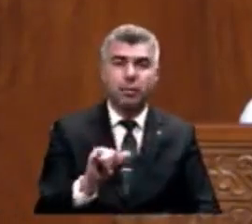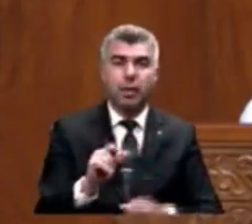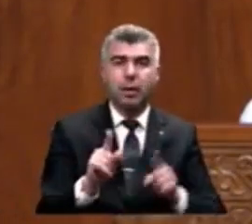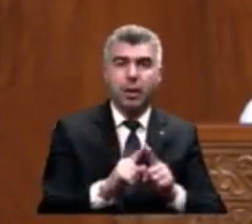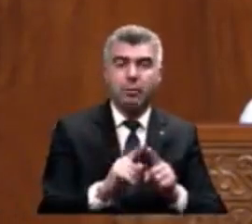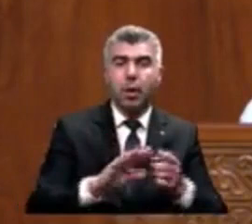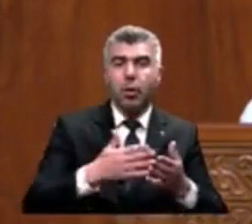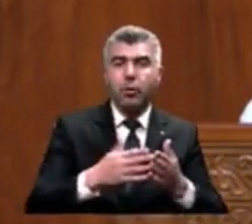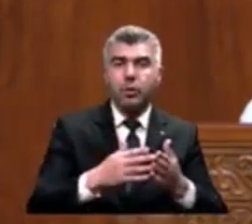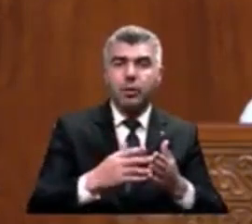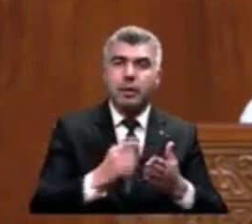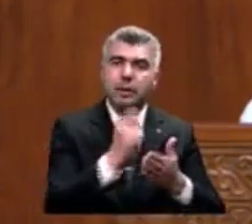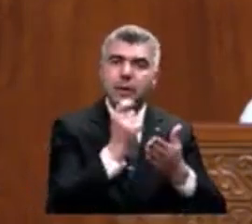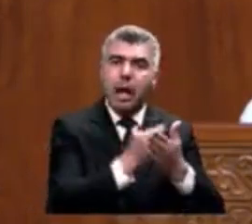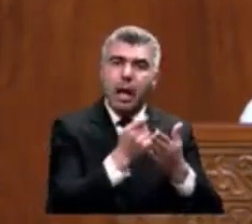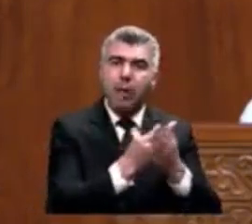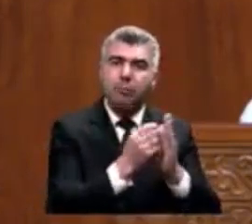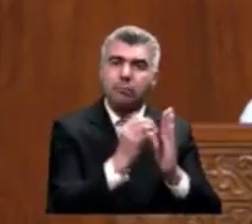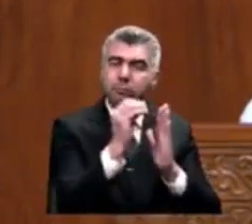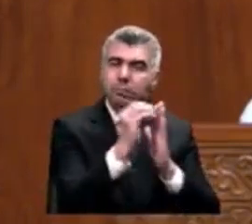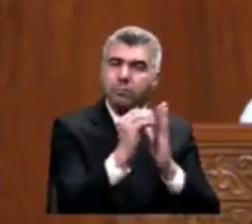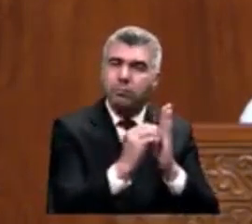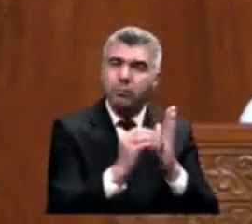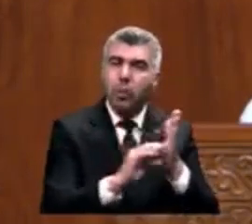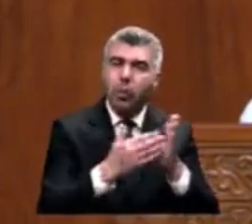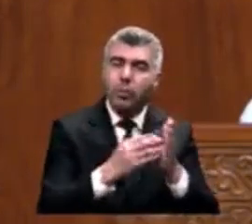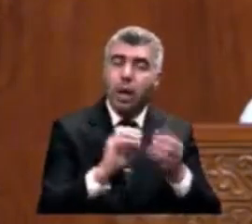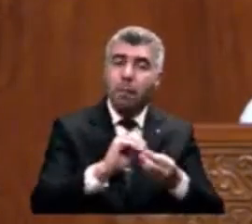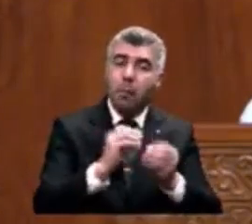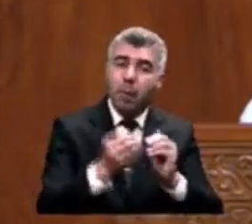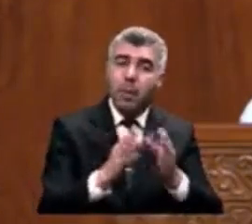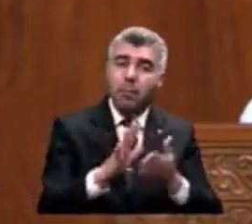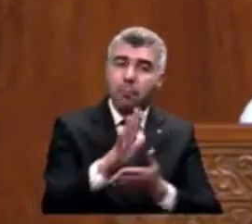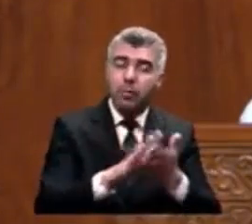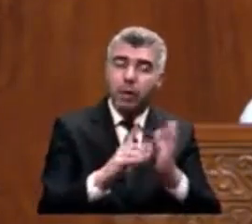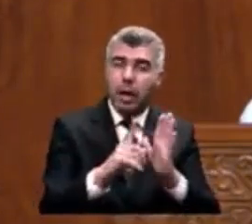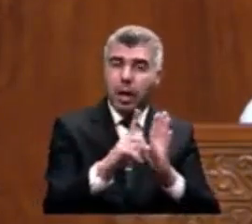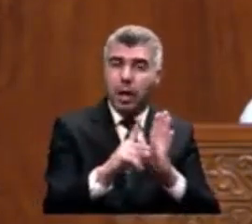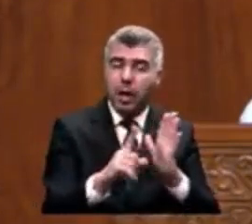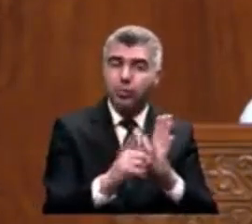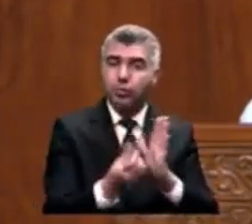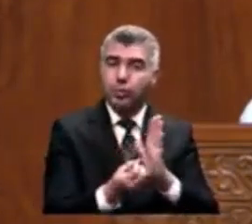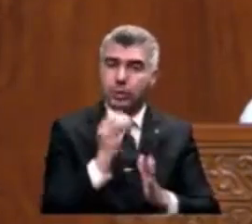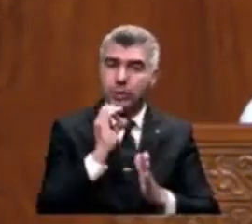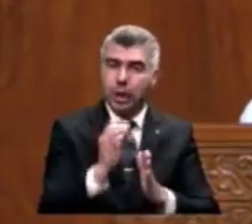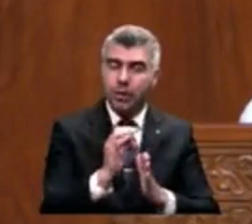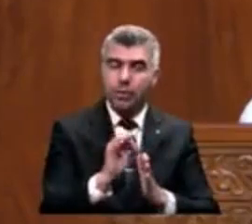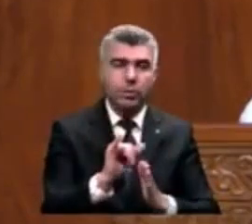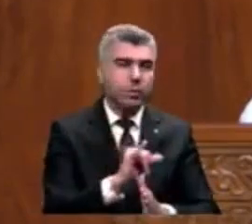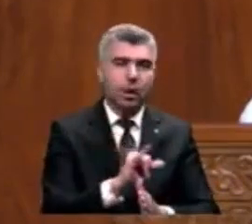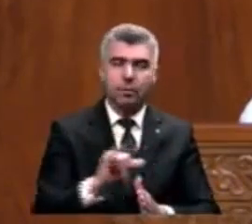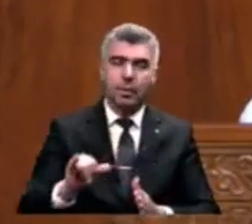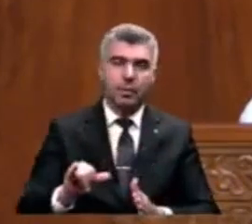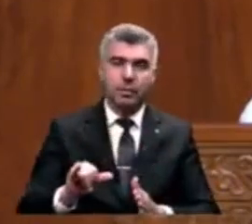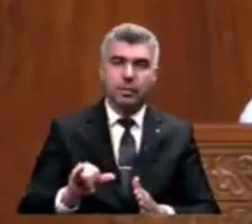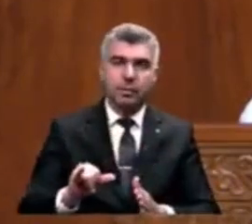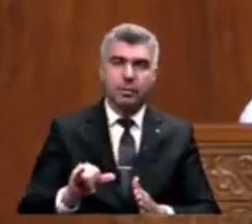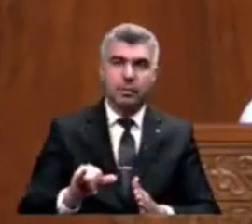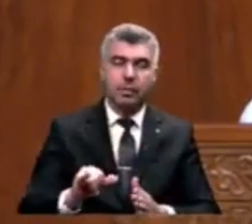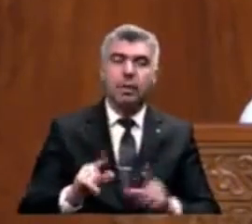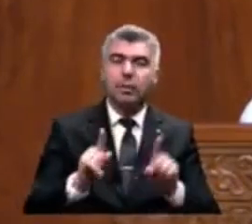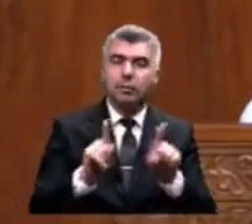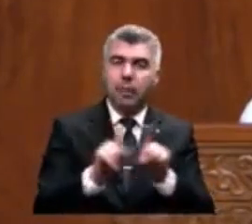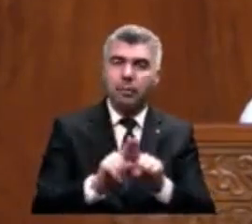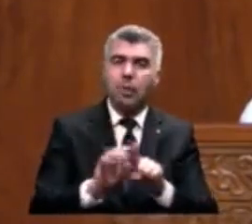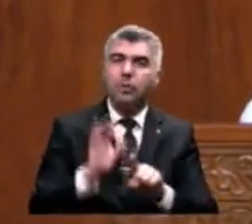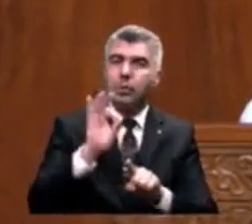لكل المطالب وأن تحل كل الإشكالات من خلال هذا النظام الأساسي الجديد، لذلك فقد